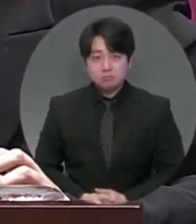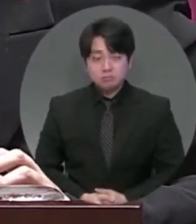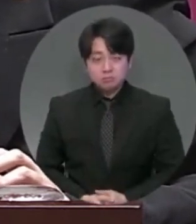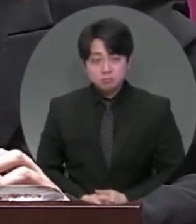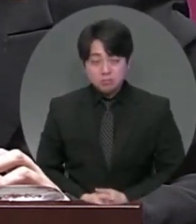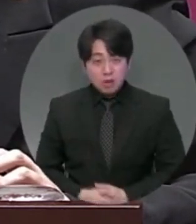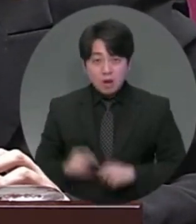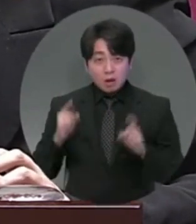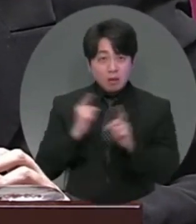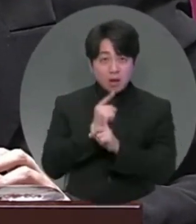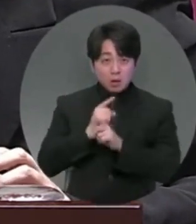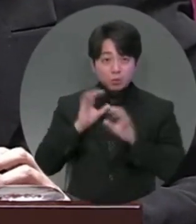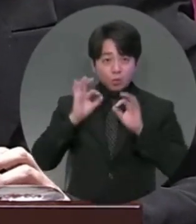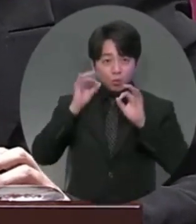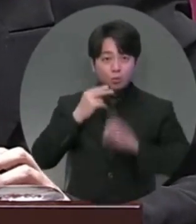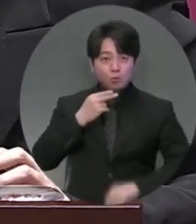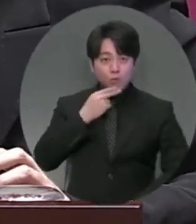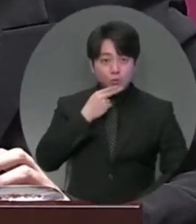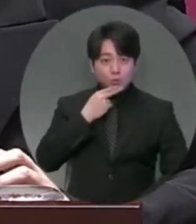있으니 된